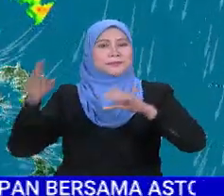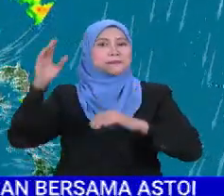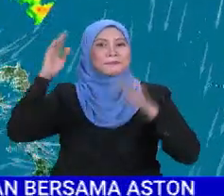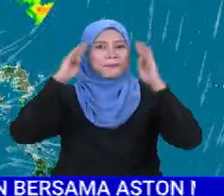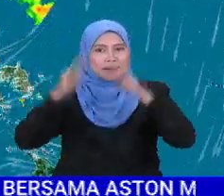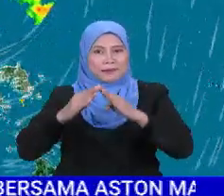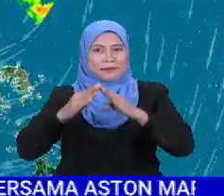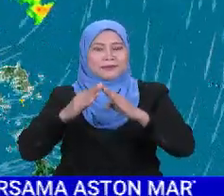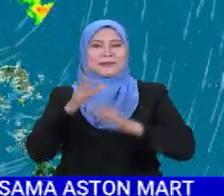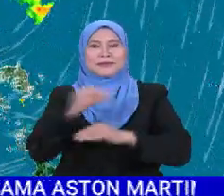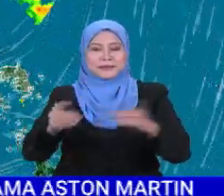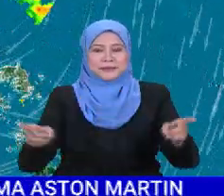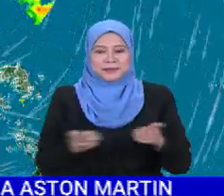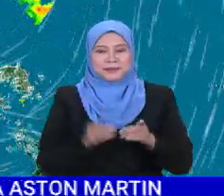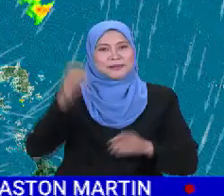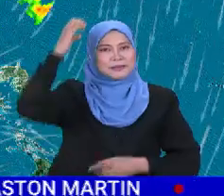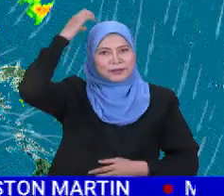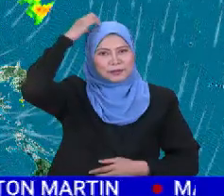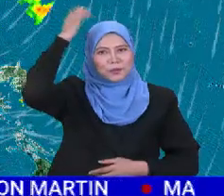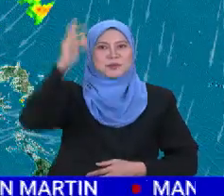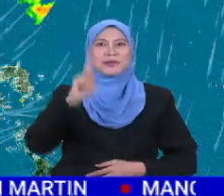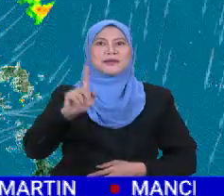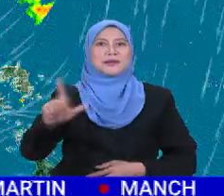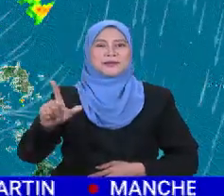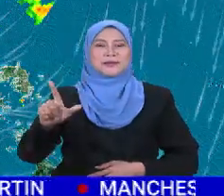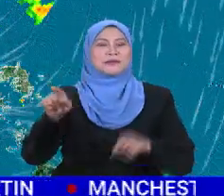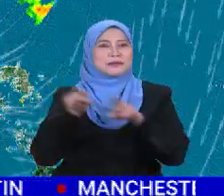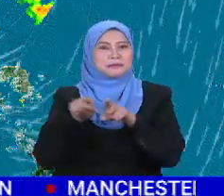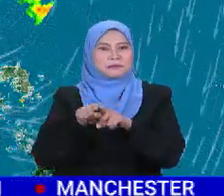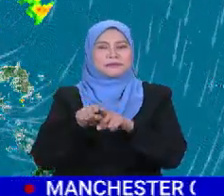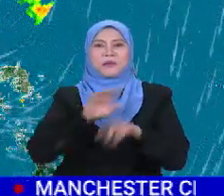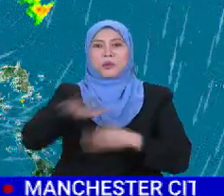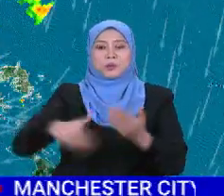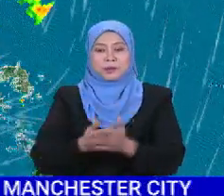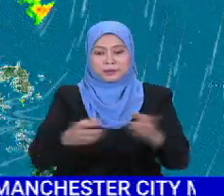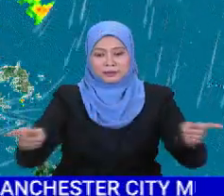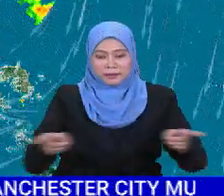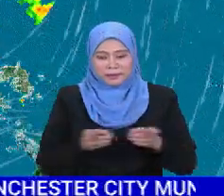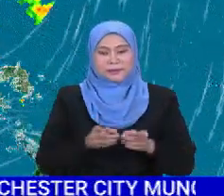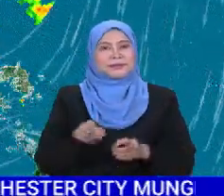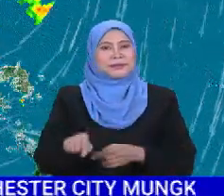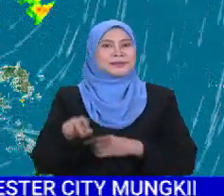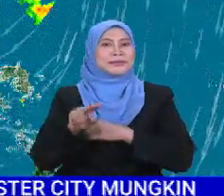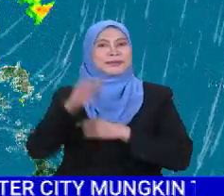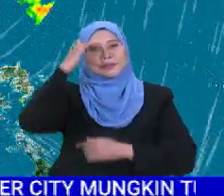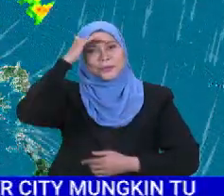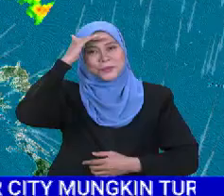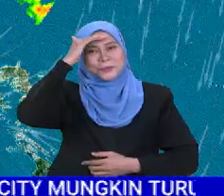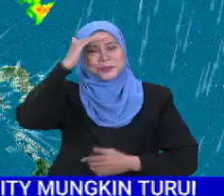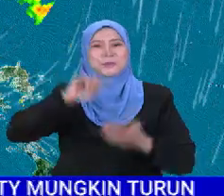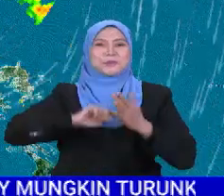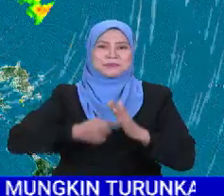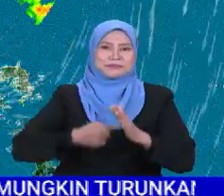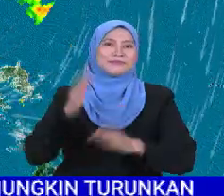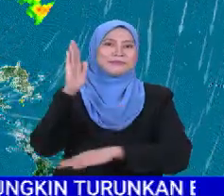Pahang, di beberapa daerah untuk negeri Selangor dan Kuala Lumpur, juga di hampir kesemua daerah untuk negeri Johor sejak tengah